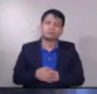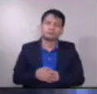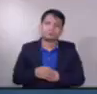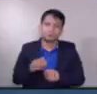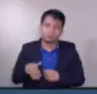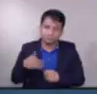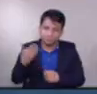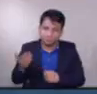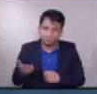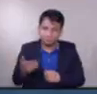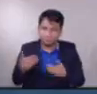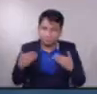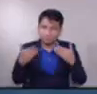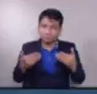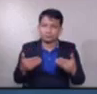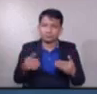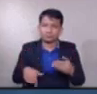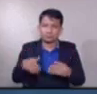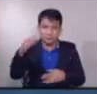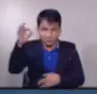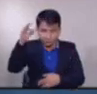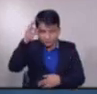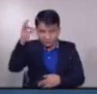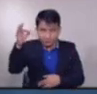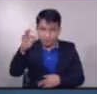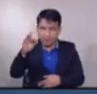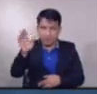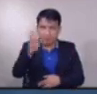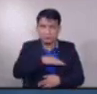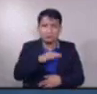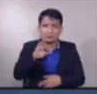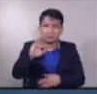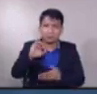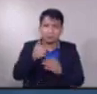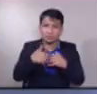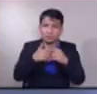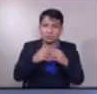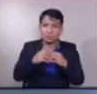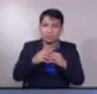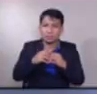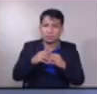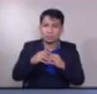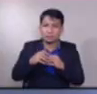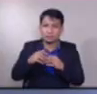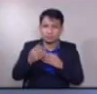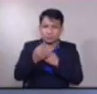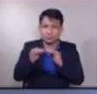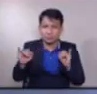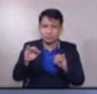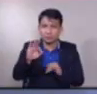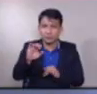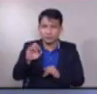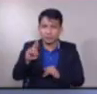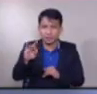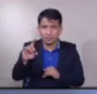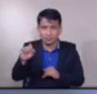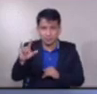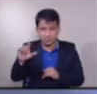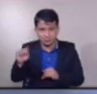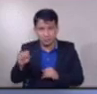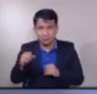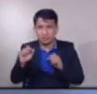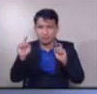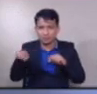Pero sinusulong pa rin ang federalism. Opo. Anong palagay mo dyan? Yes, kami sa federalism, 100%. Kasama ko ang